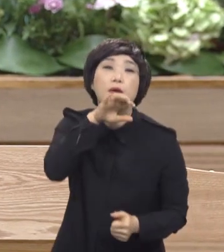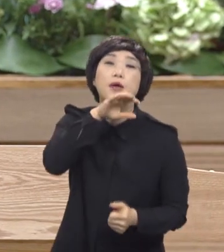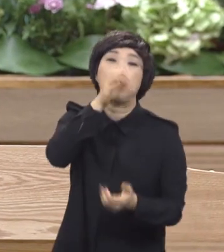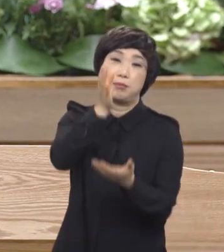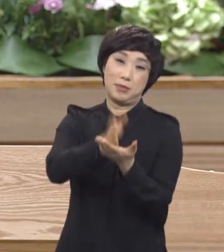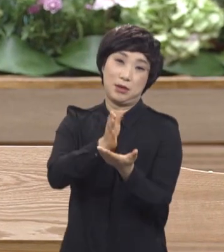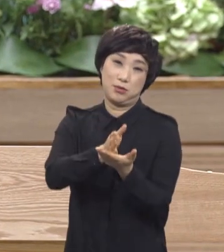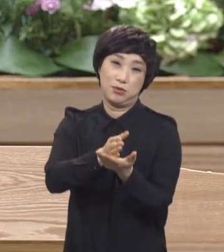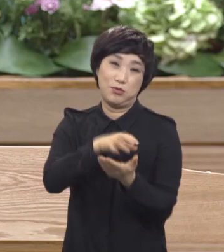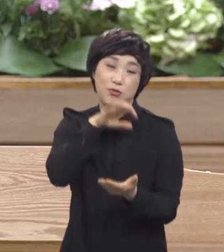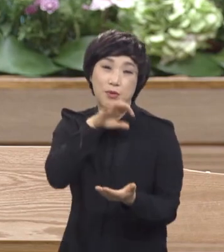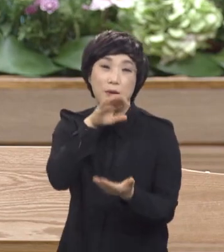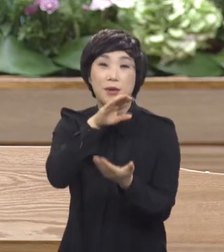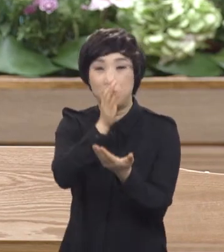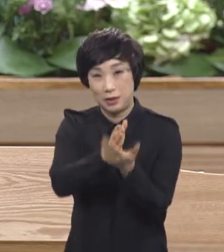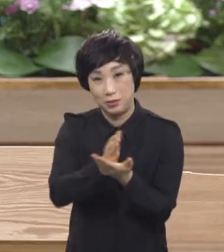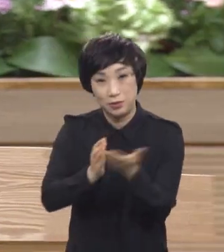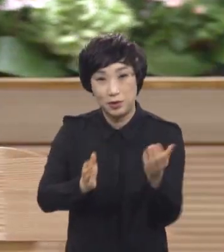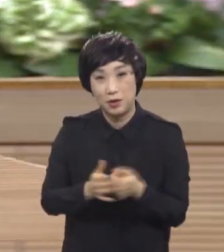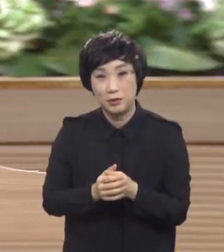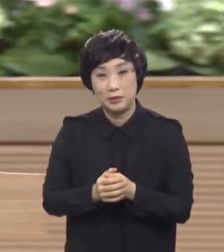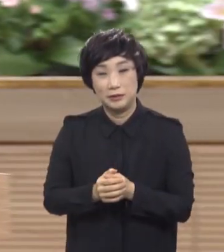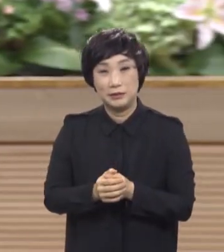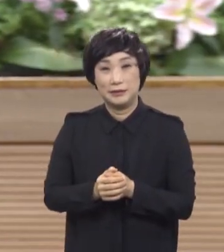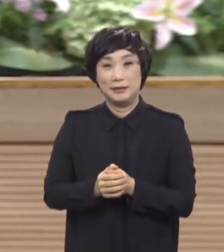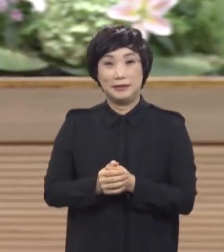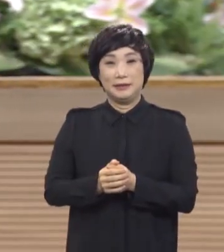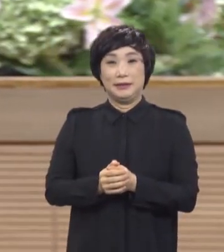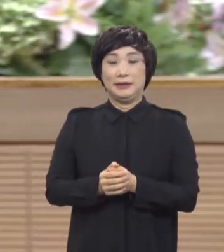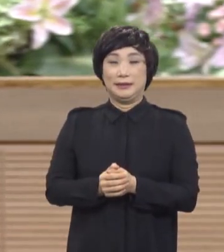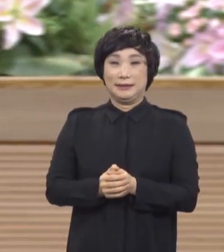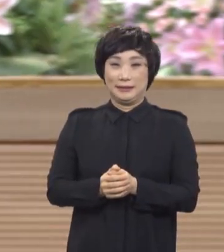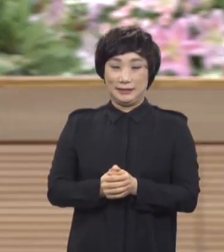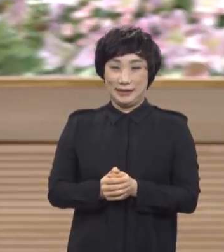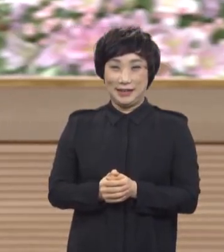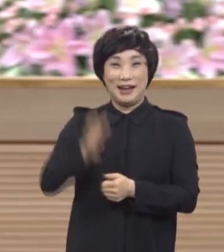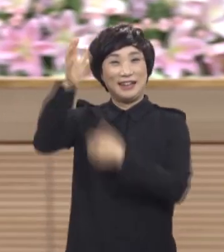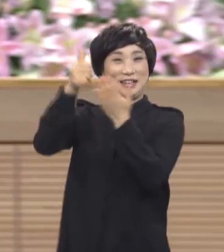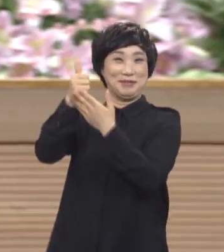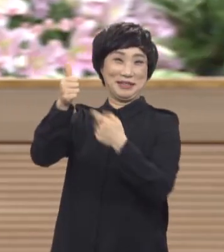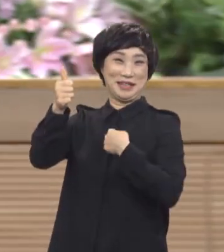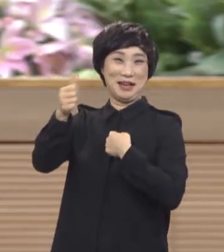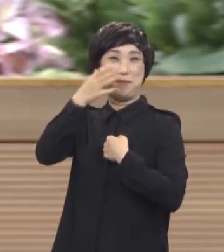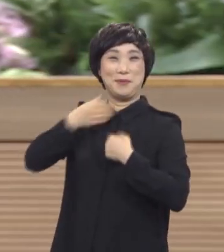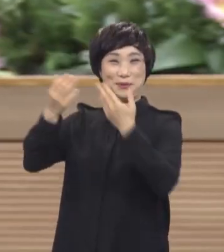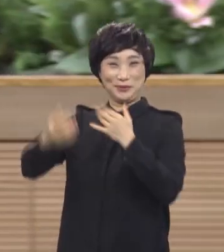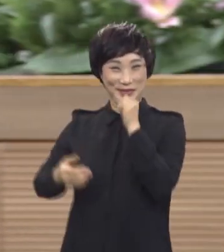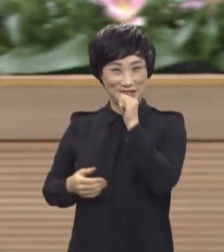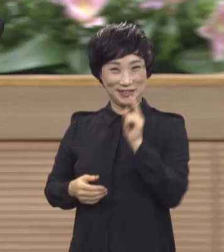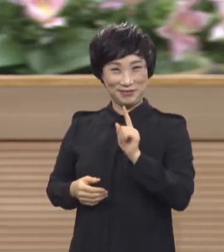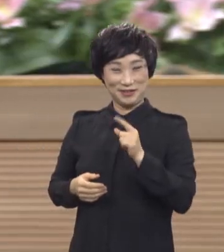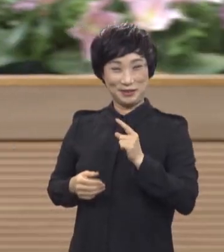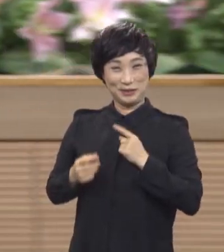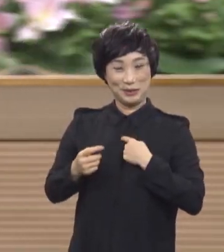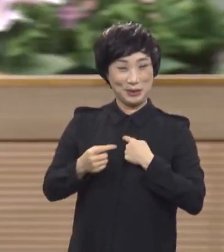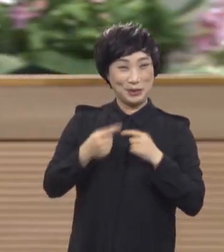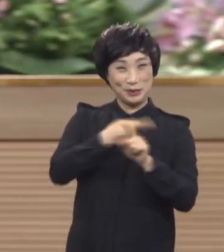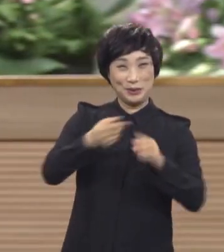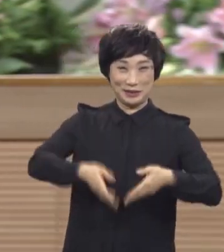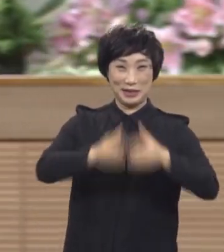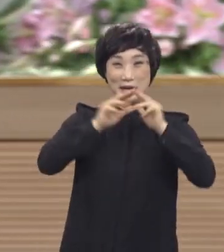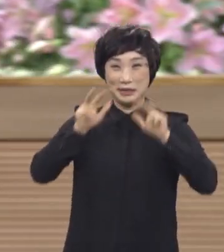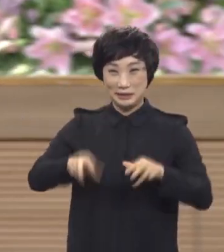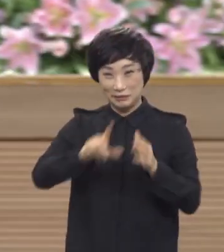원망없이 하나님이 제게 주신 축복이 뭡니까 교회 개최에서